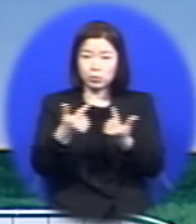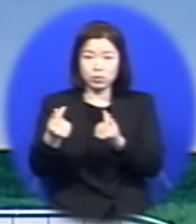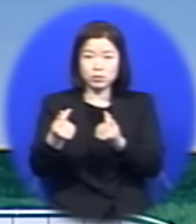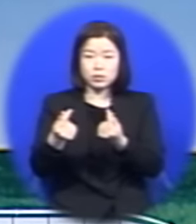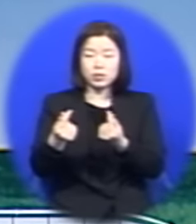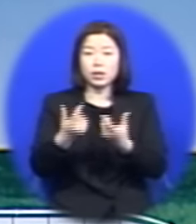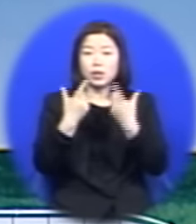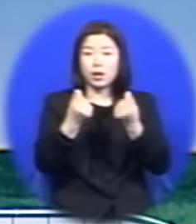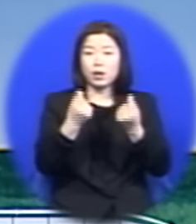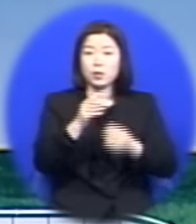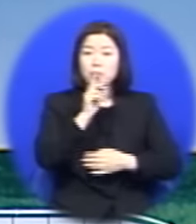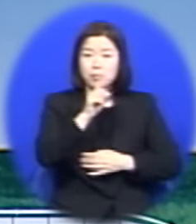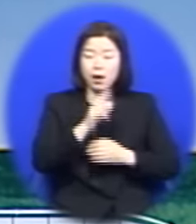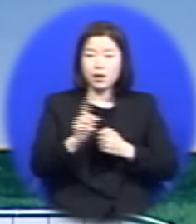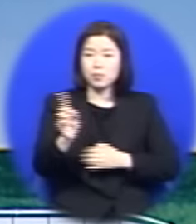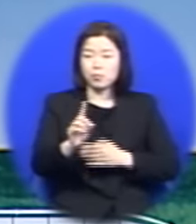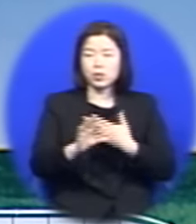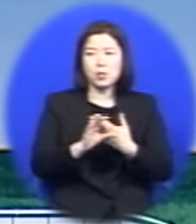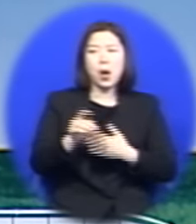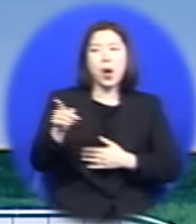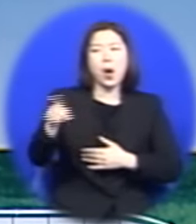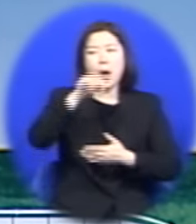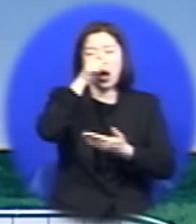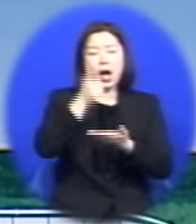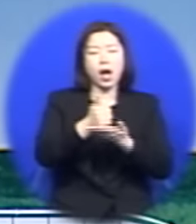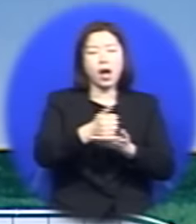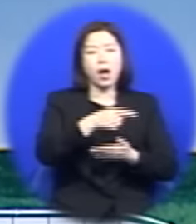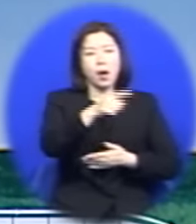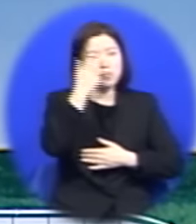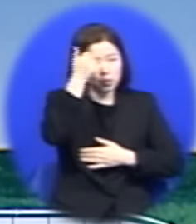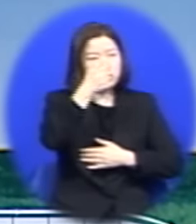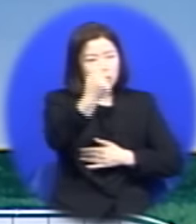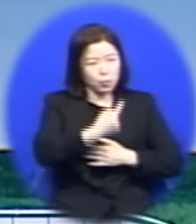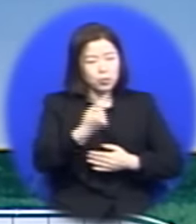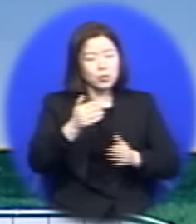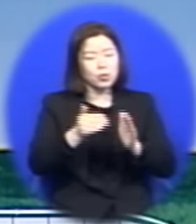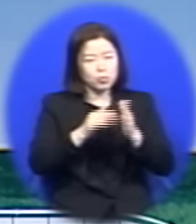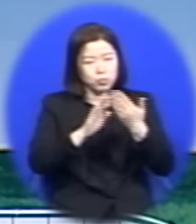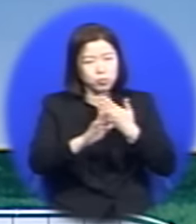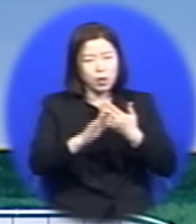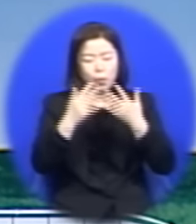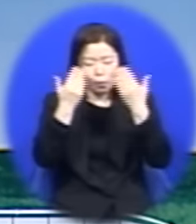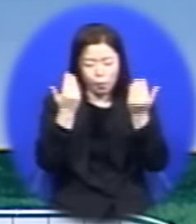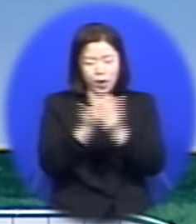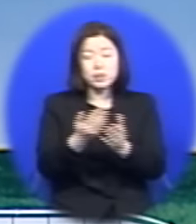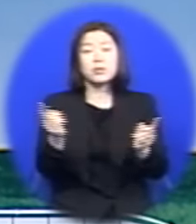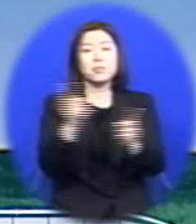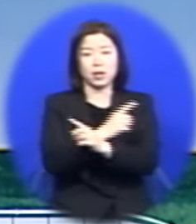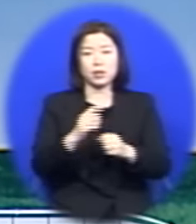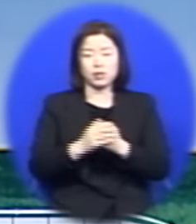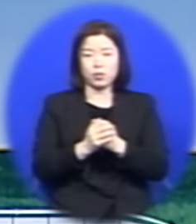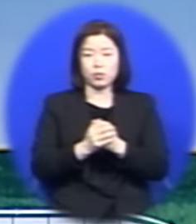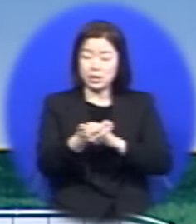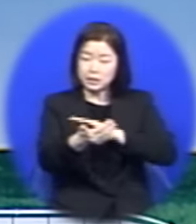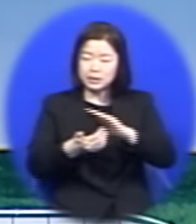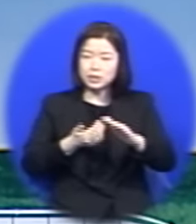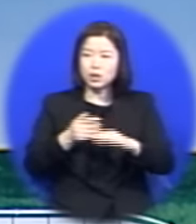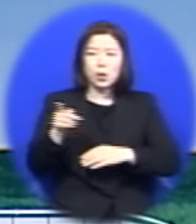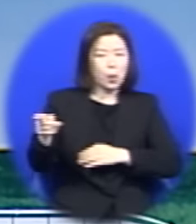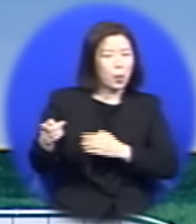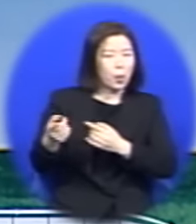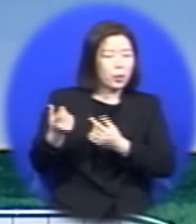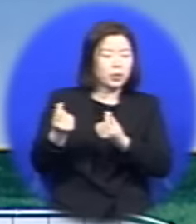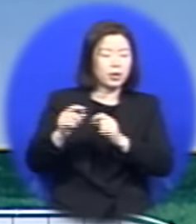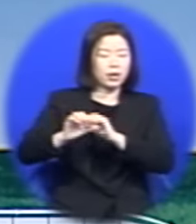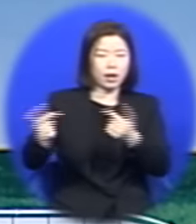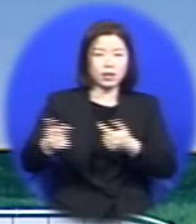이야기가 그 장로님 목사님 오시고 엄청 변했어요. 그전에는 정말 이러지